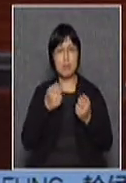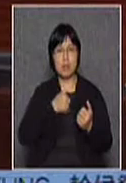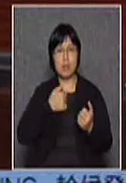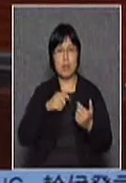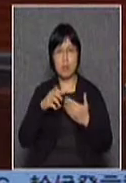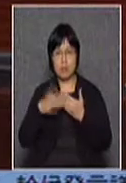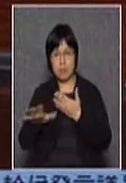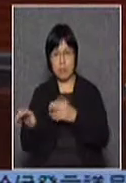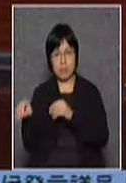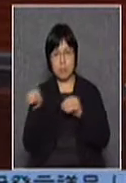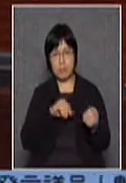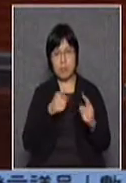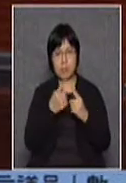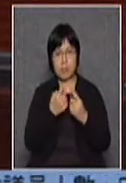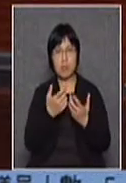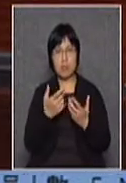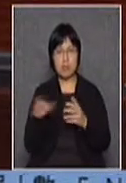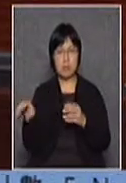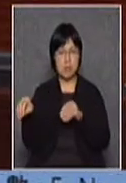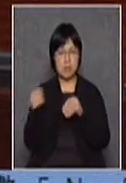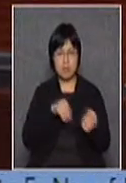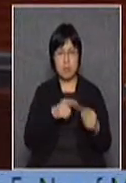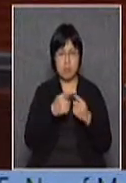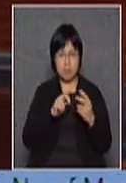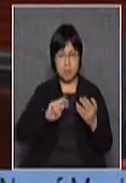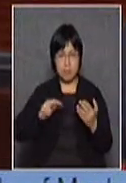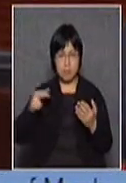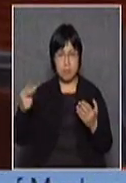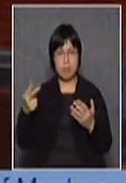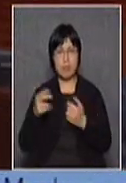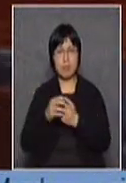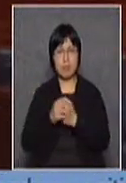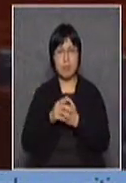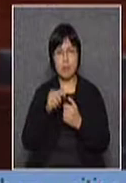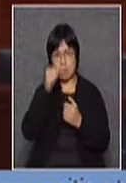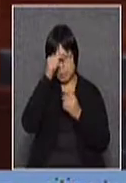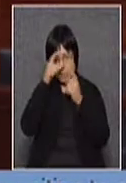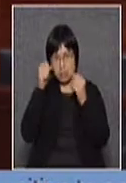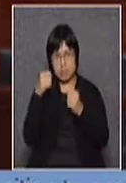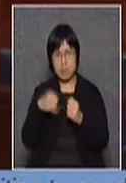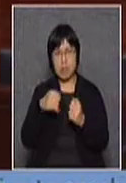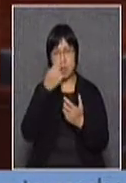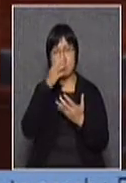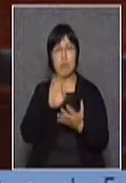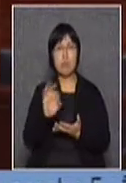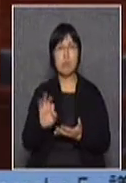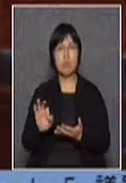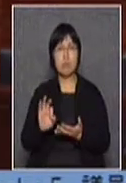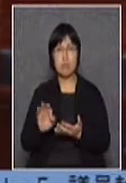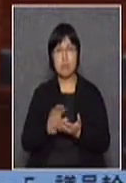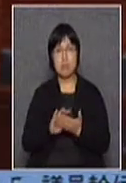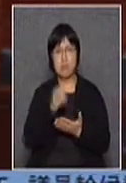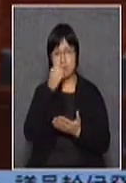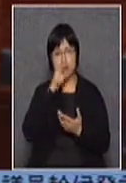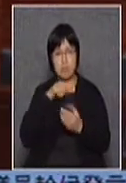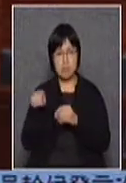嘅入口移民嘅數字咧嚟調整嗰個嘅即係護士嘅不足。但係香港冇嘅， 香港嗰個嘅所謂移